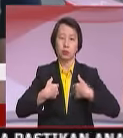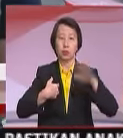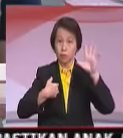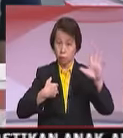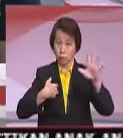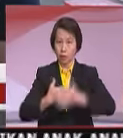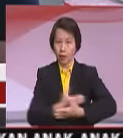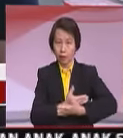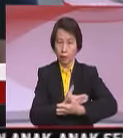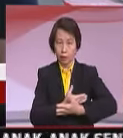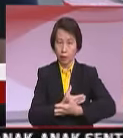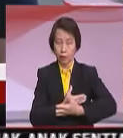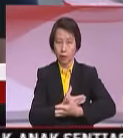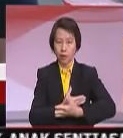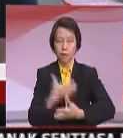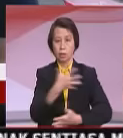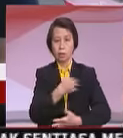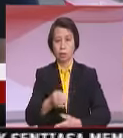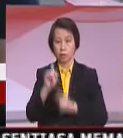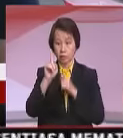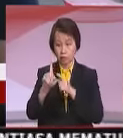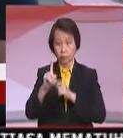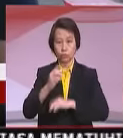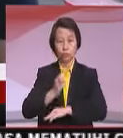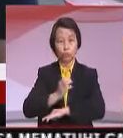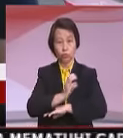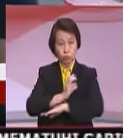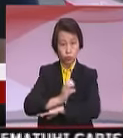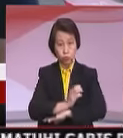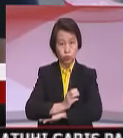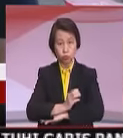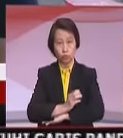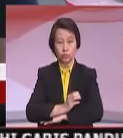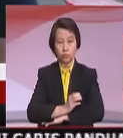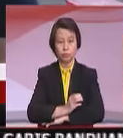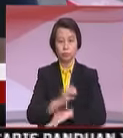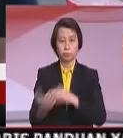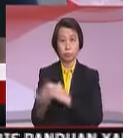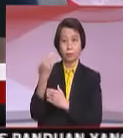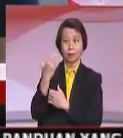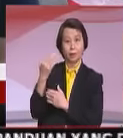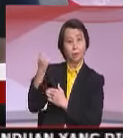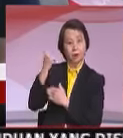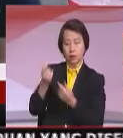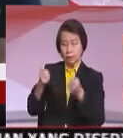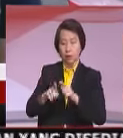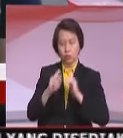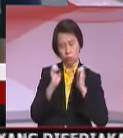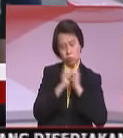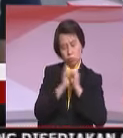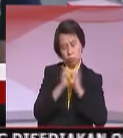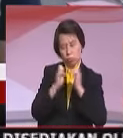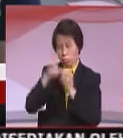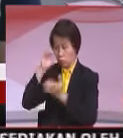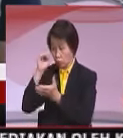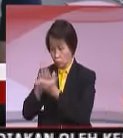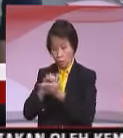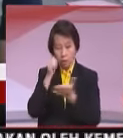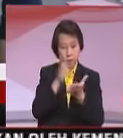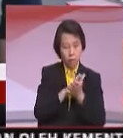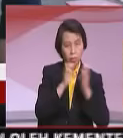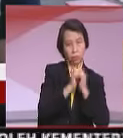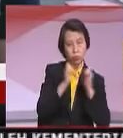5 orang anak dan juga 1 cucu. Di mana pada pagi tadi berlaku pertengkaran antara suami isteri di